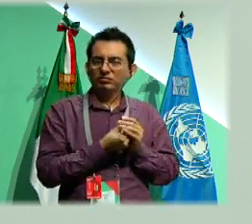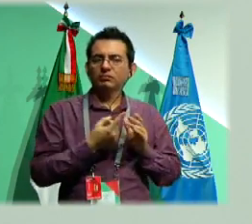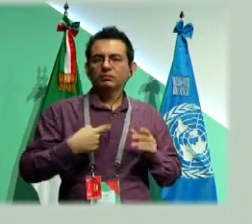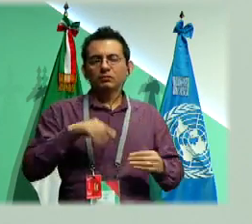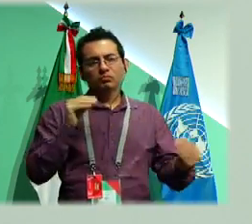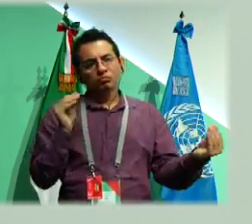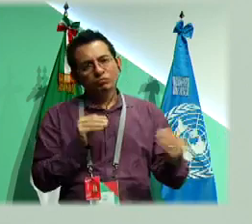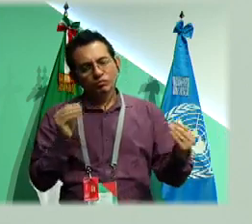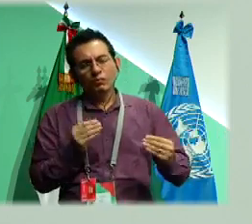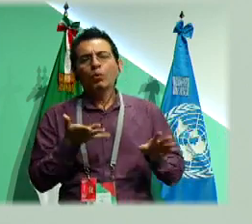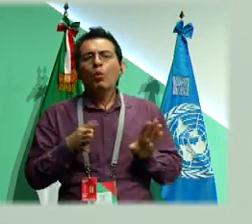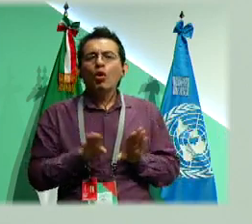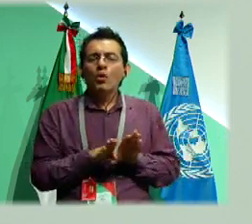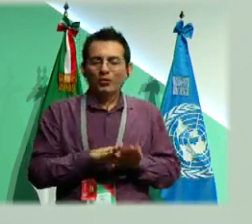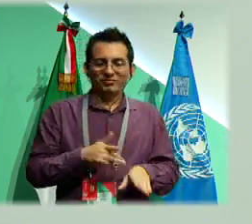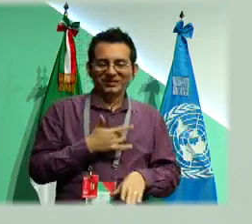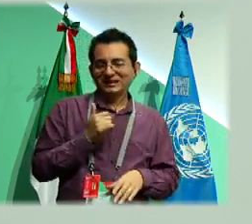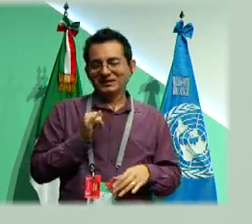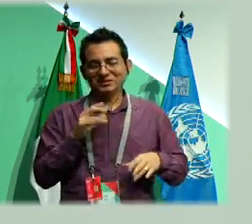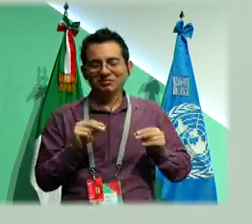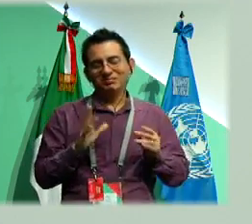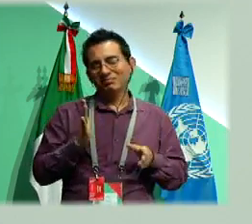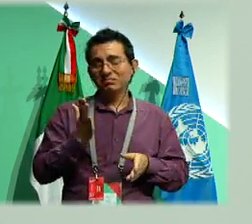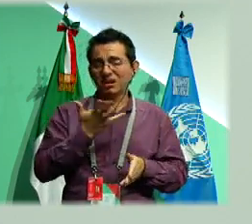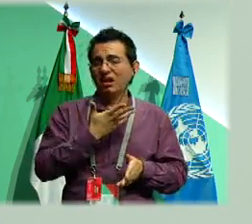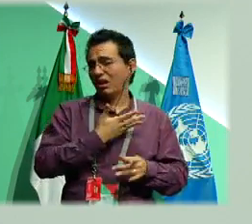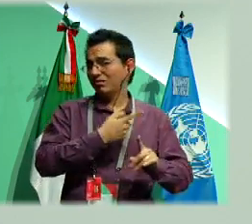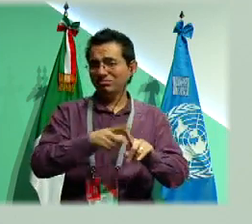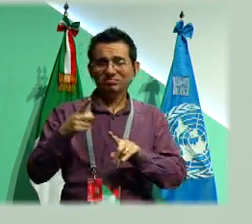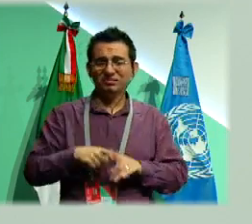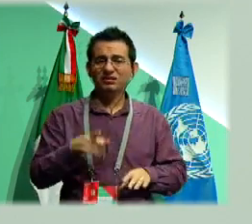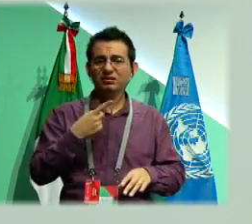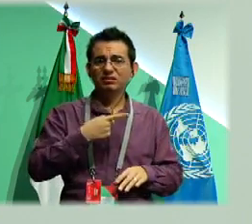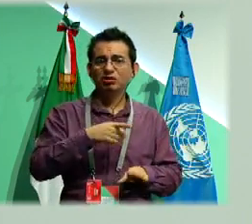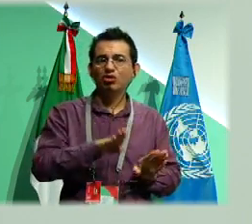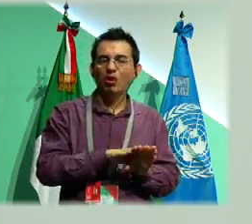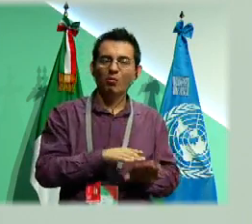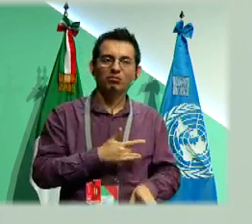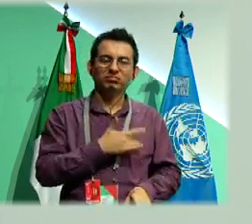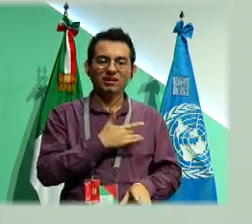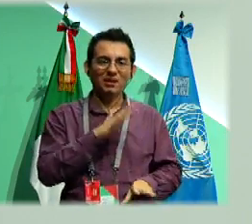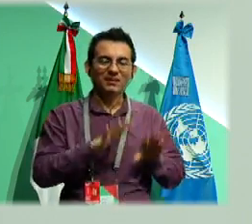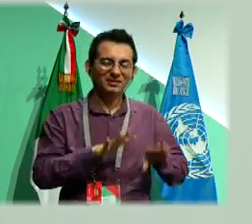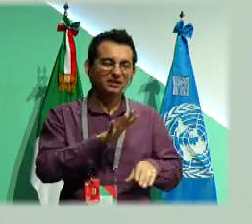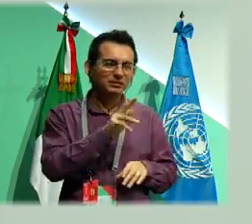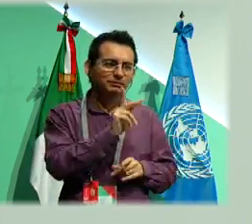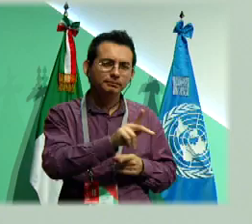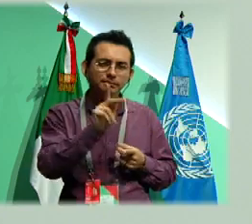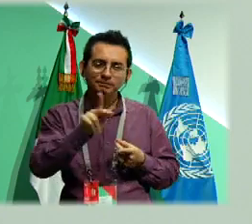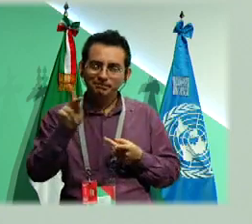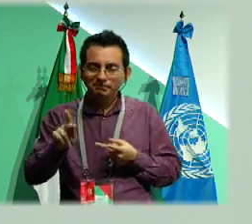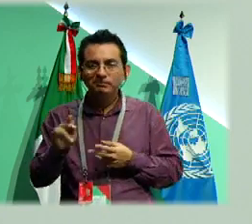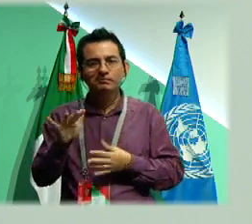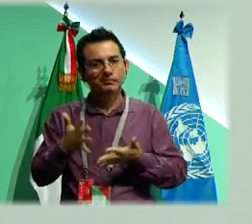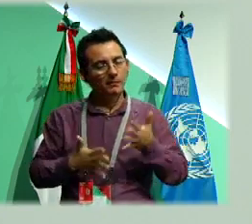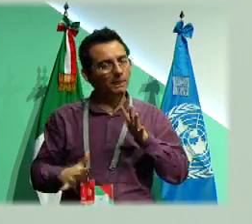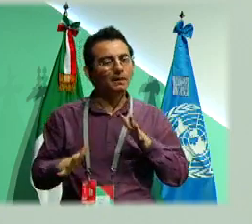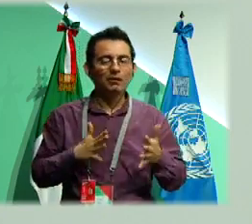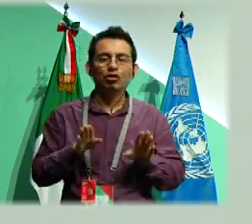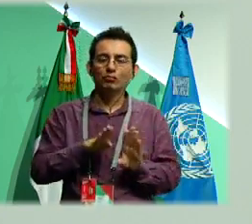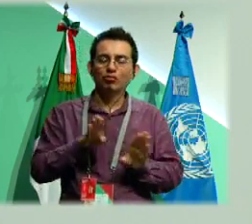de pouvoir se dérouler de manière privée pour pouvoir se dérouler correctement. Donc, en ce qui concerne l'ouverture